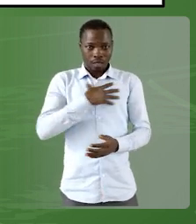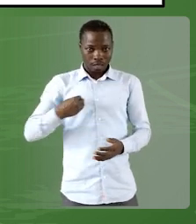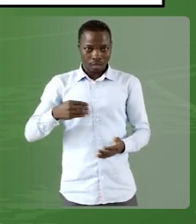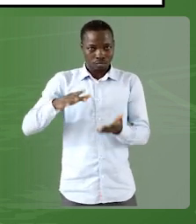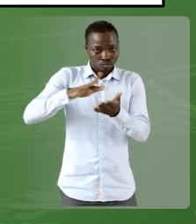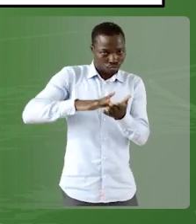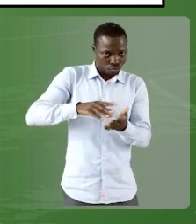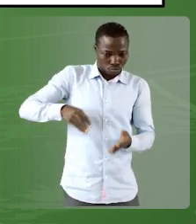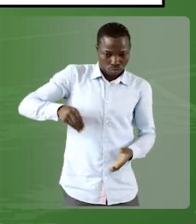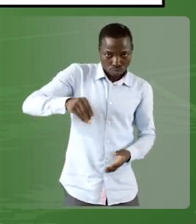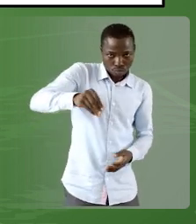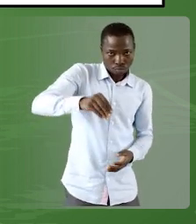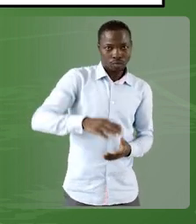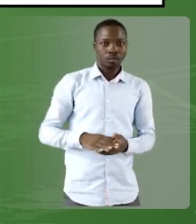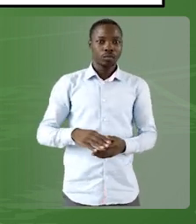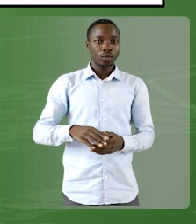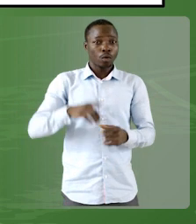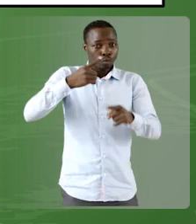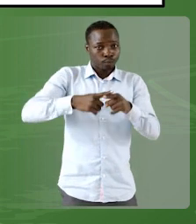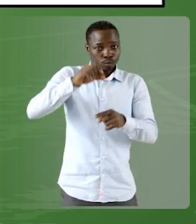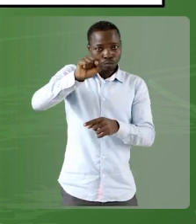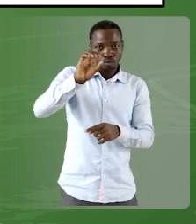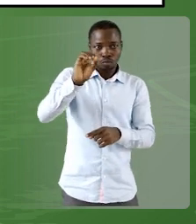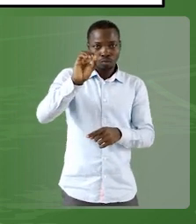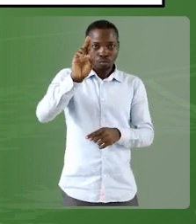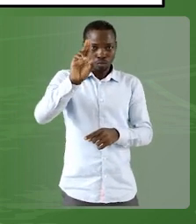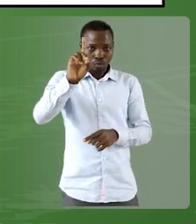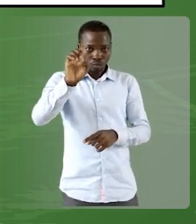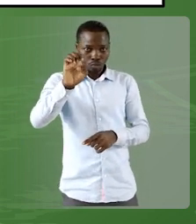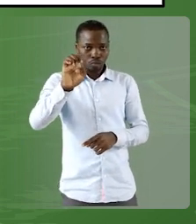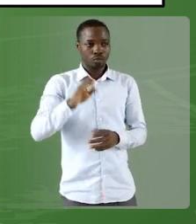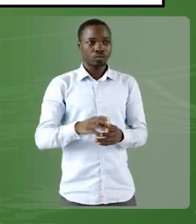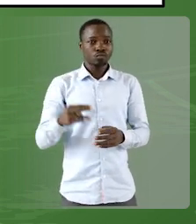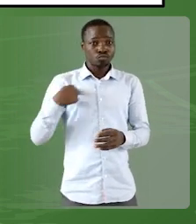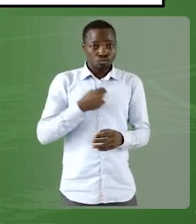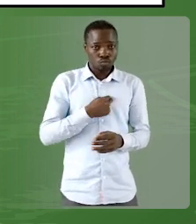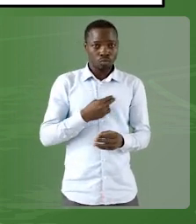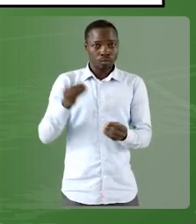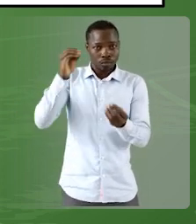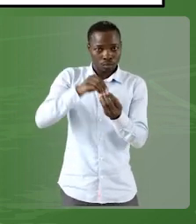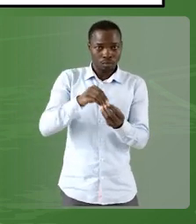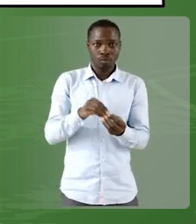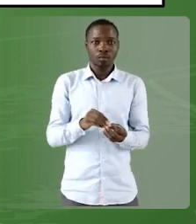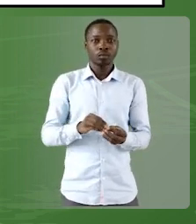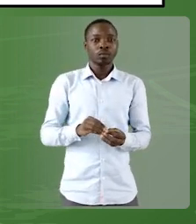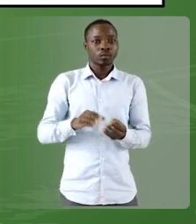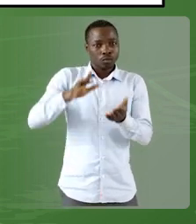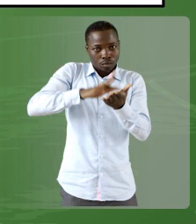soude auquel nous ajoutons du chlorure de sodium.